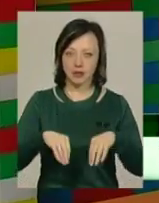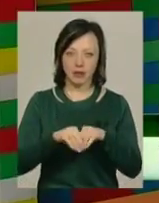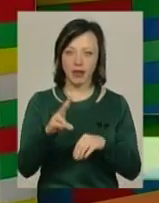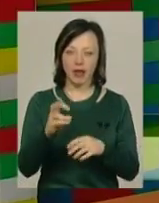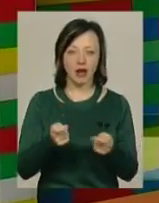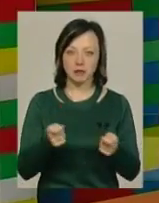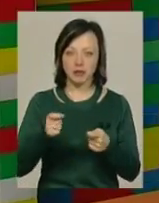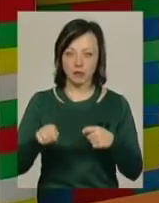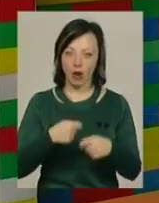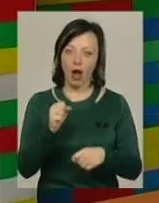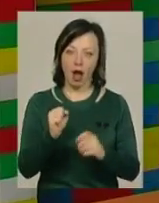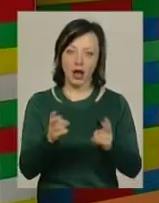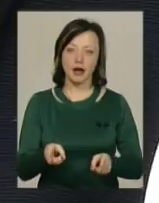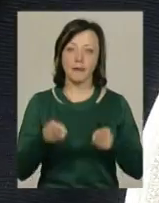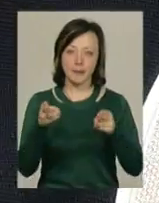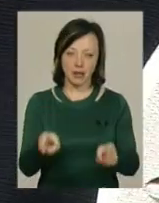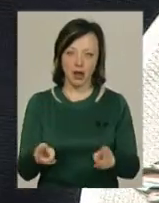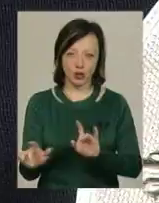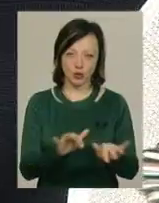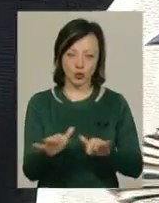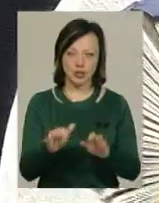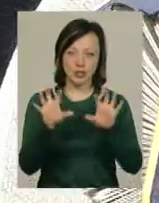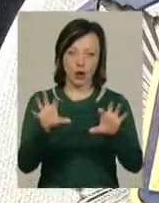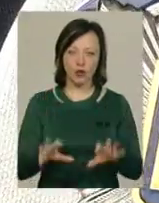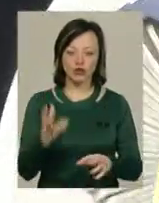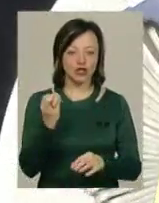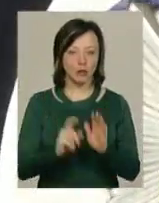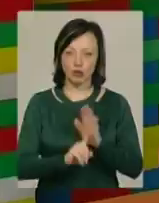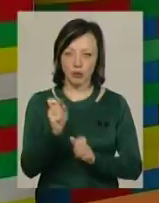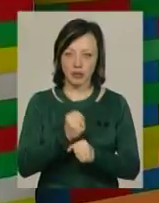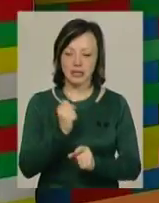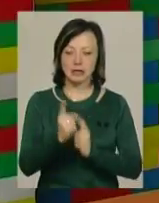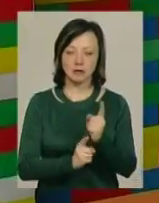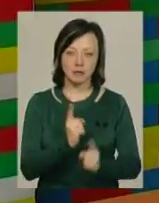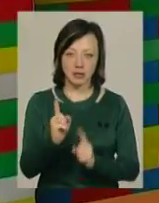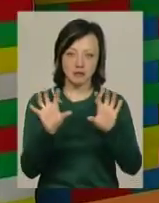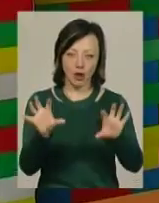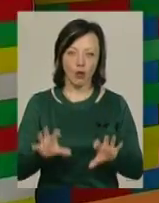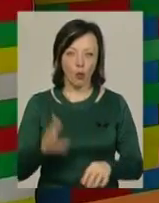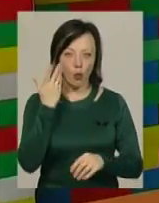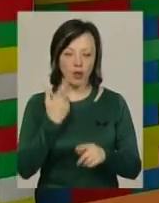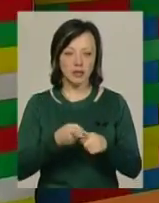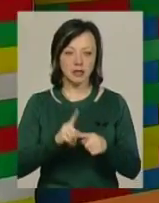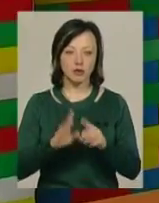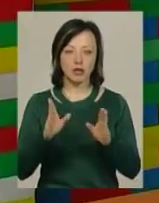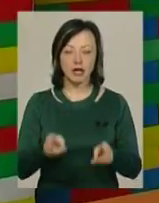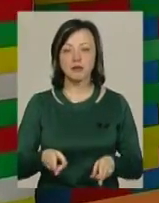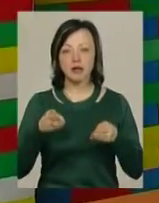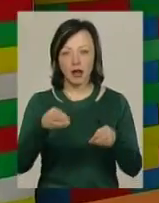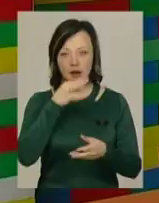адміністративне правопорушення, а кримінальний злочин. Закон ще не вступив в дію. Зміною законодавства, все ж таки, коли це буде